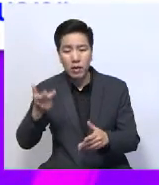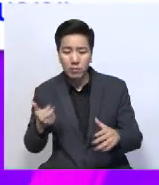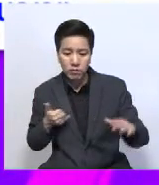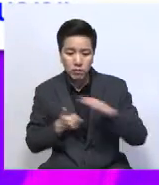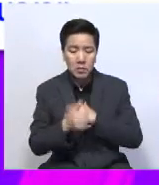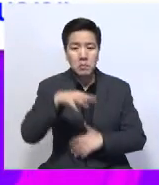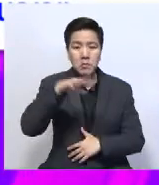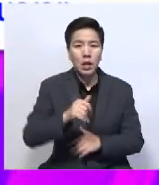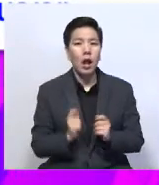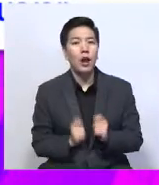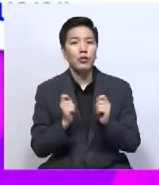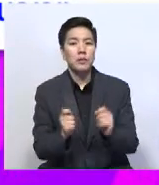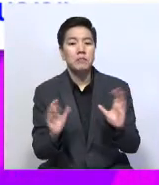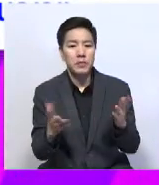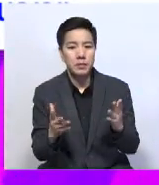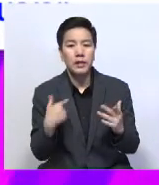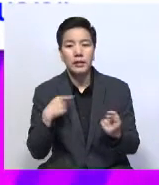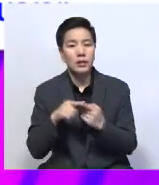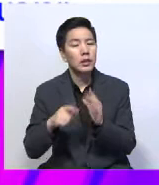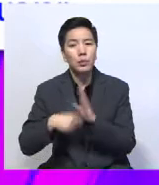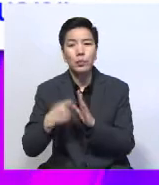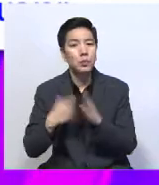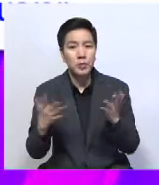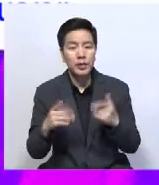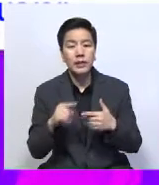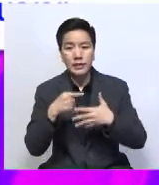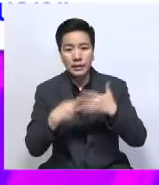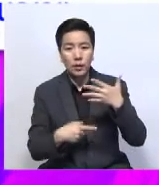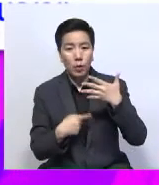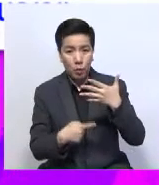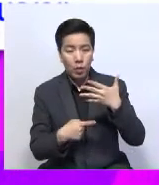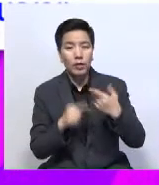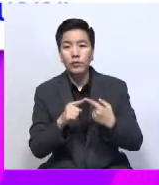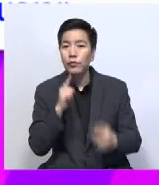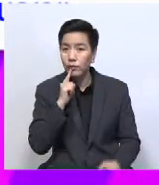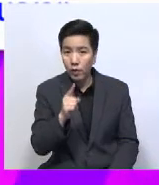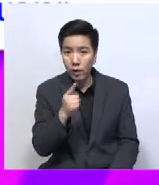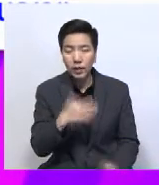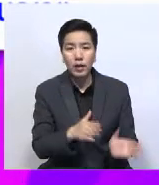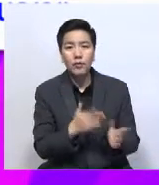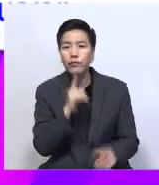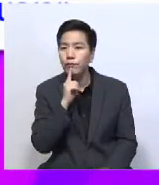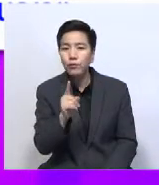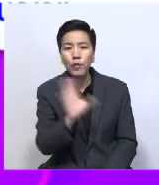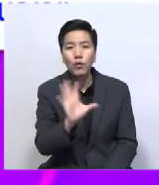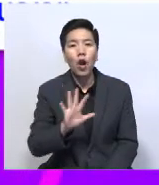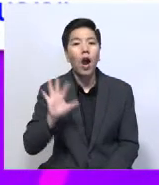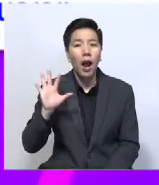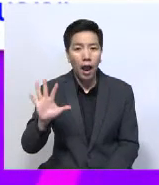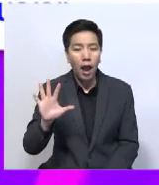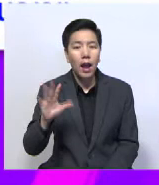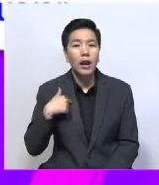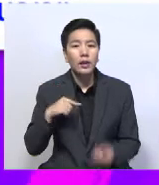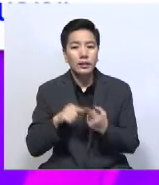ธไปในเมืองโดยไม่ได้รับอนุญาตและไม่มีเหตุอันสมควรนี่คือ6ข้อหาที่สั่งฟ้องแล้วก็สั่งไม่ฟ้อง5ข้อห